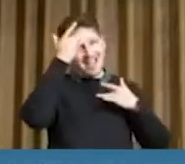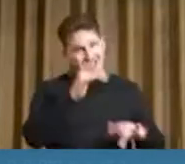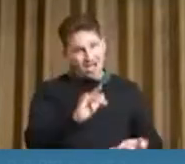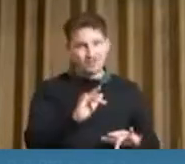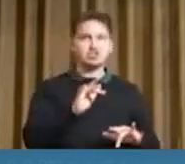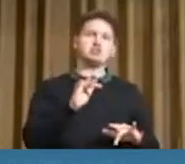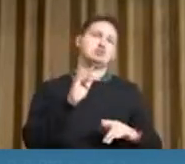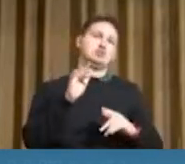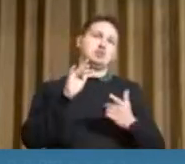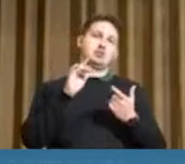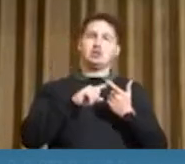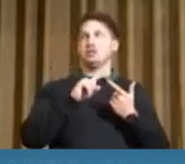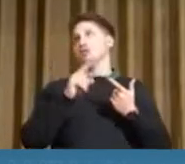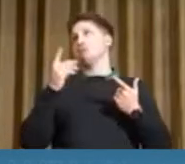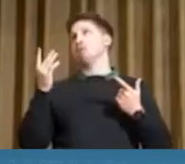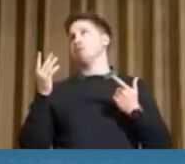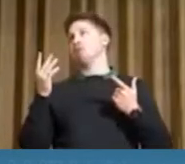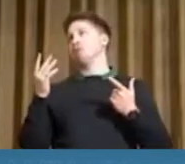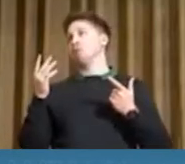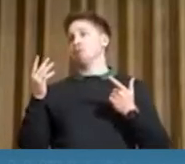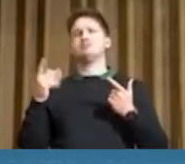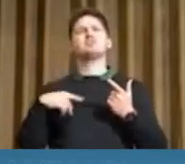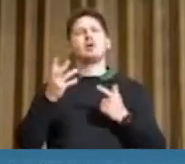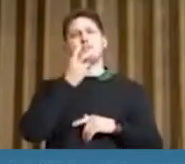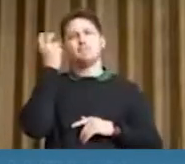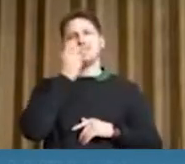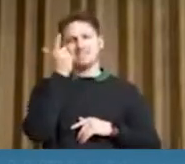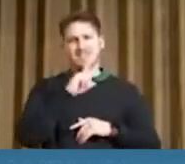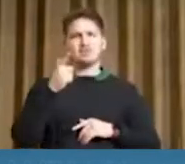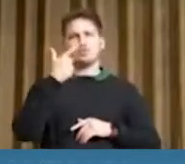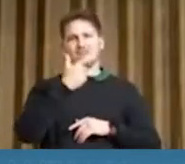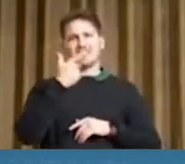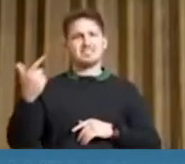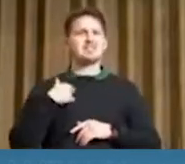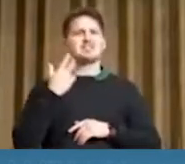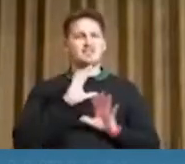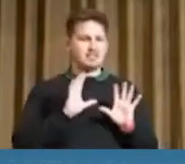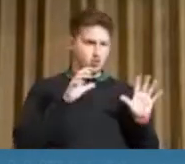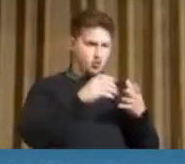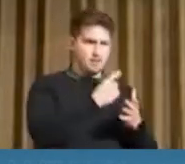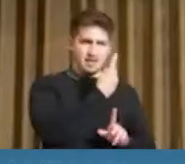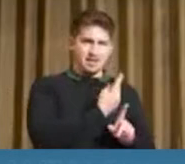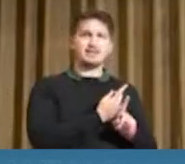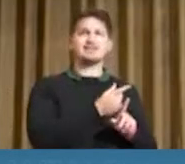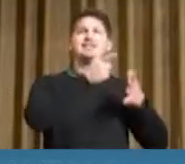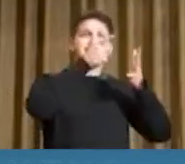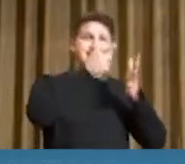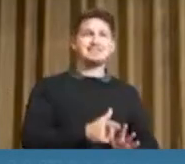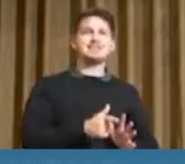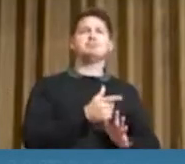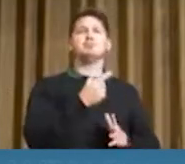jetzt Ende März 2022, konnten wir in der Kohorte 1, also bei den Erkrankten, 707